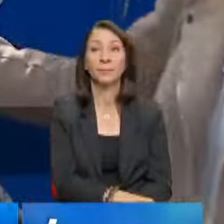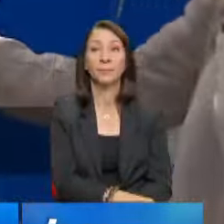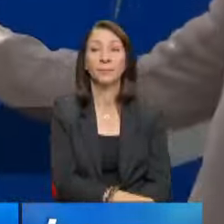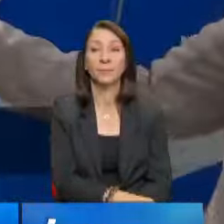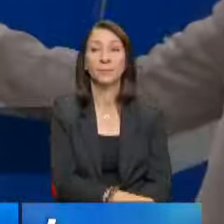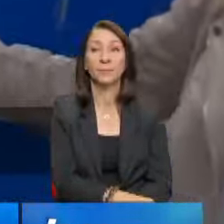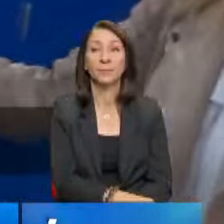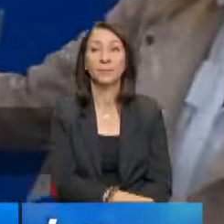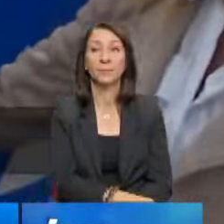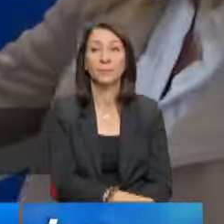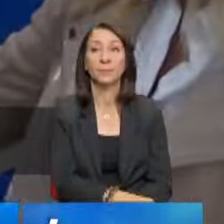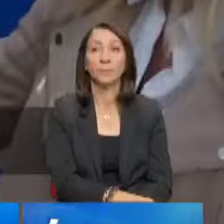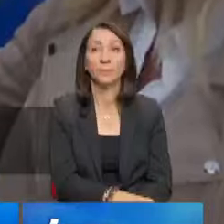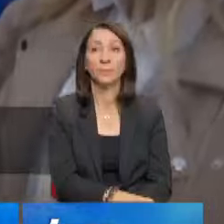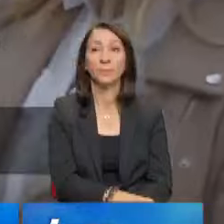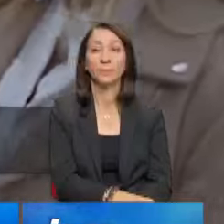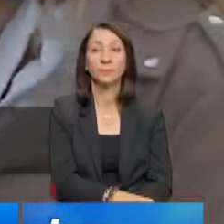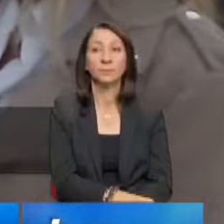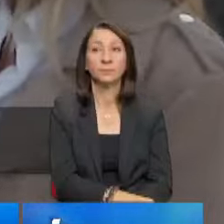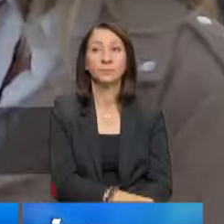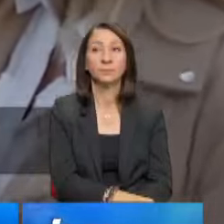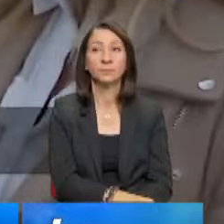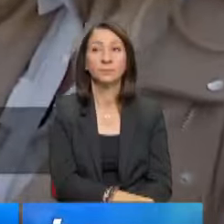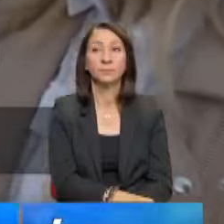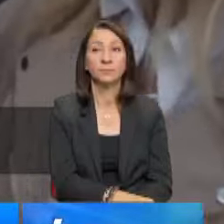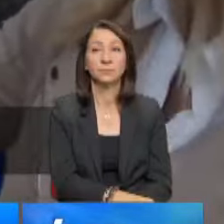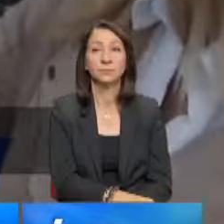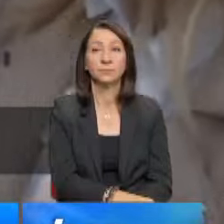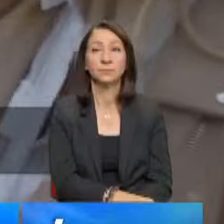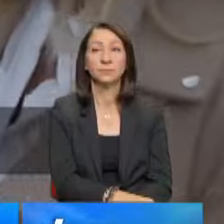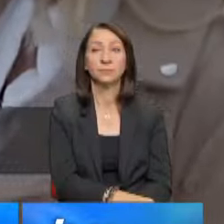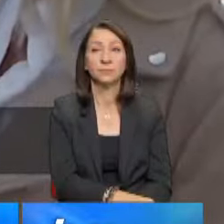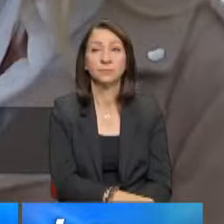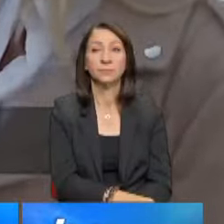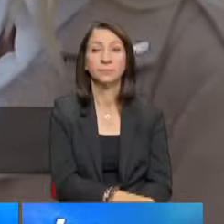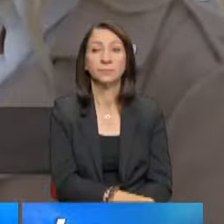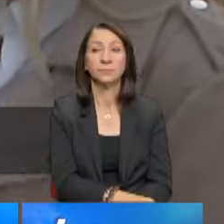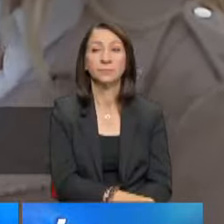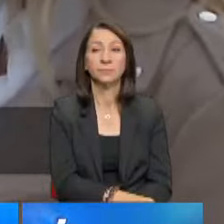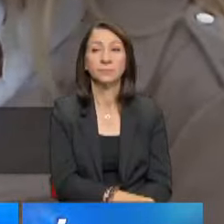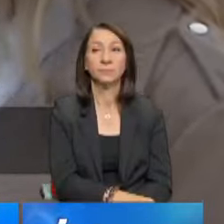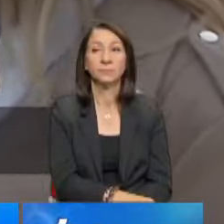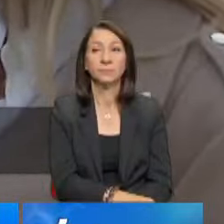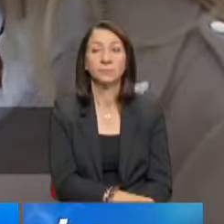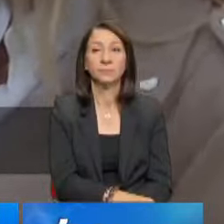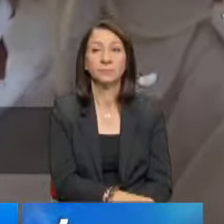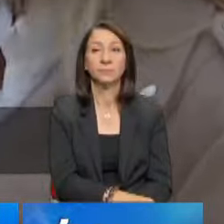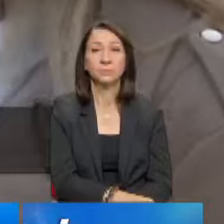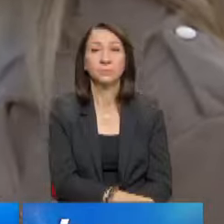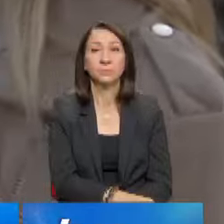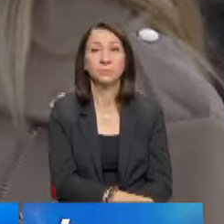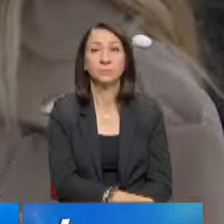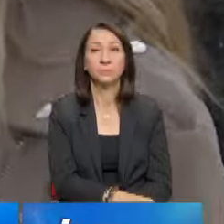Niye bu kadar korkuyorsunuz? Bu kadar neye korkuyorsunuz? Biz Allah'tan başkasından korkmayız. Ondan mı köpekleri katilleri yapıyorsunuz?